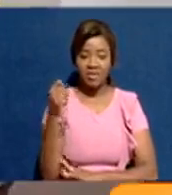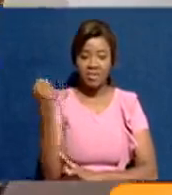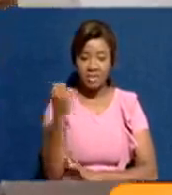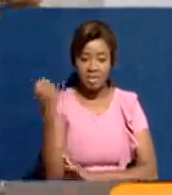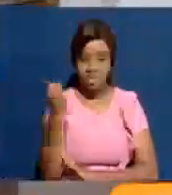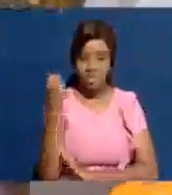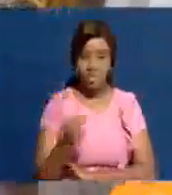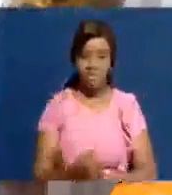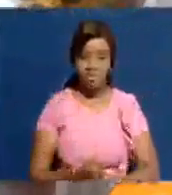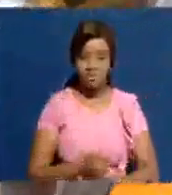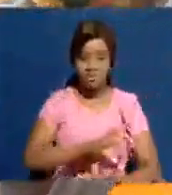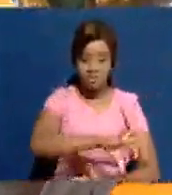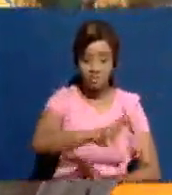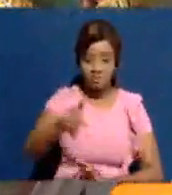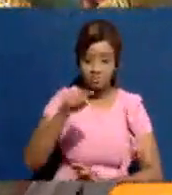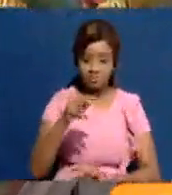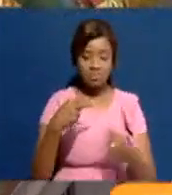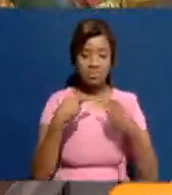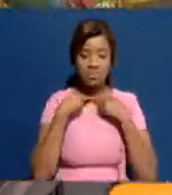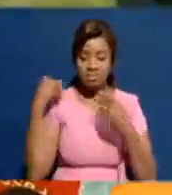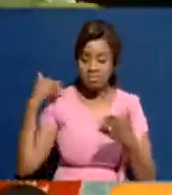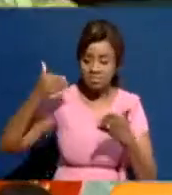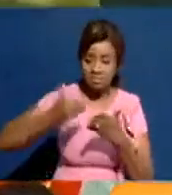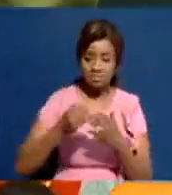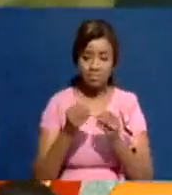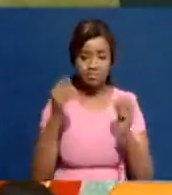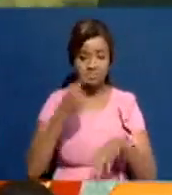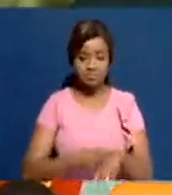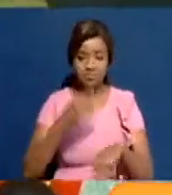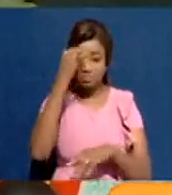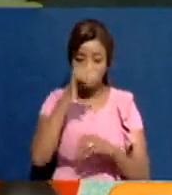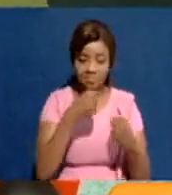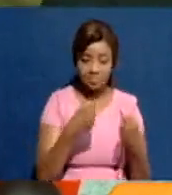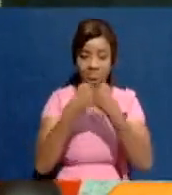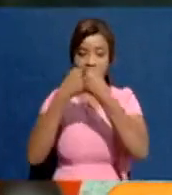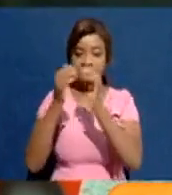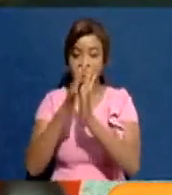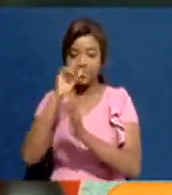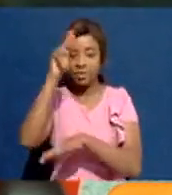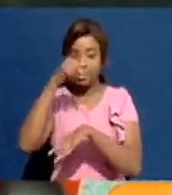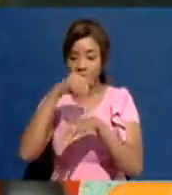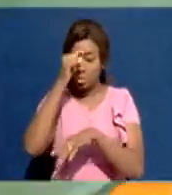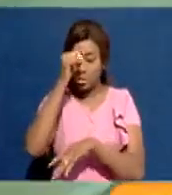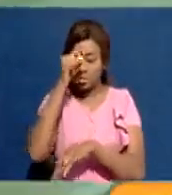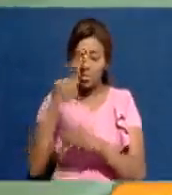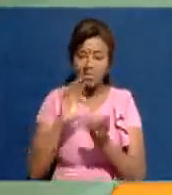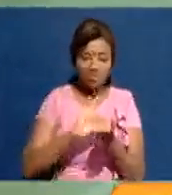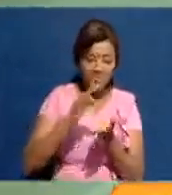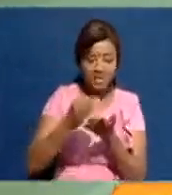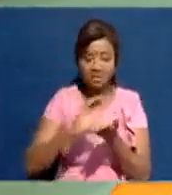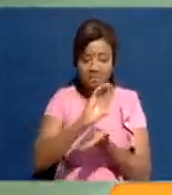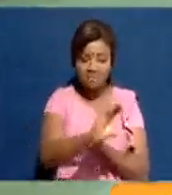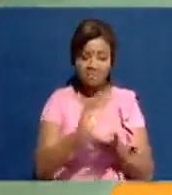May. Kaunti zimekuwa kwenye hali hii kwa muda sasa. Mzozo wake na serikali kuu kuhusu mgao pia ikihusiana na